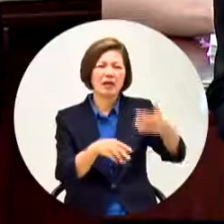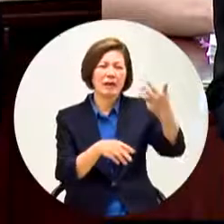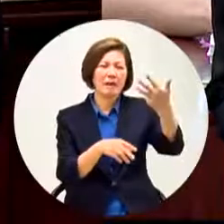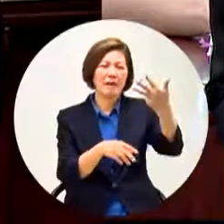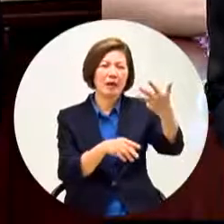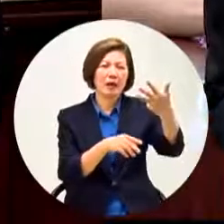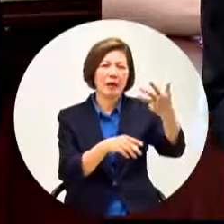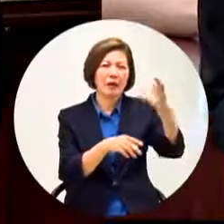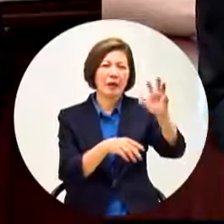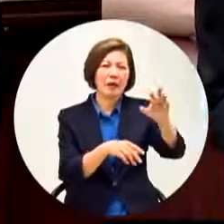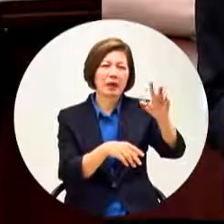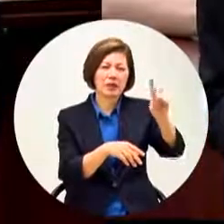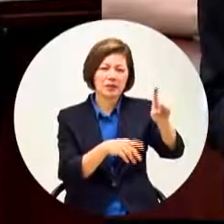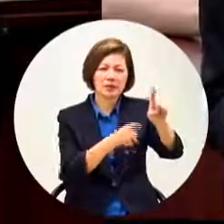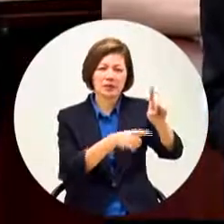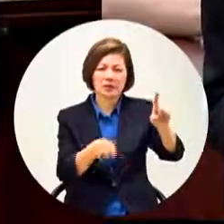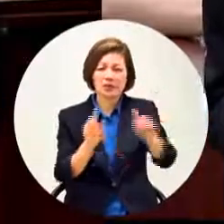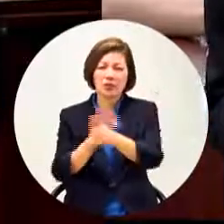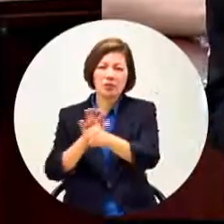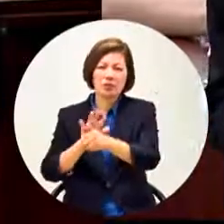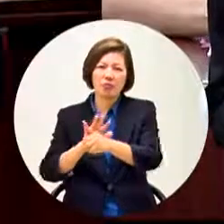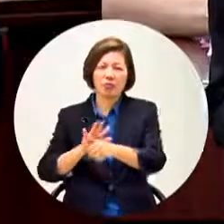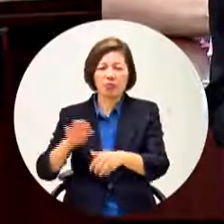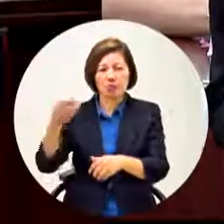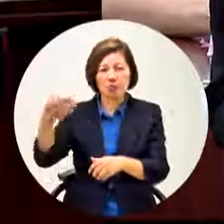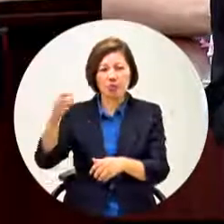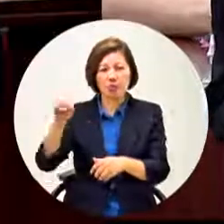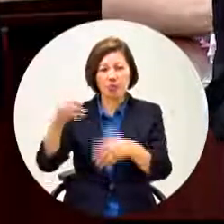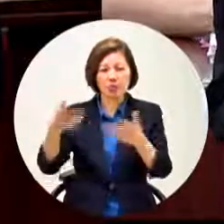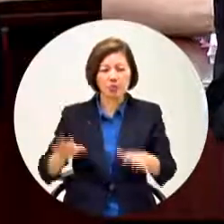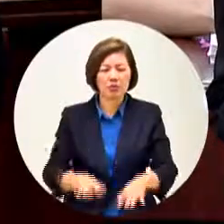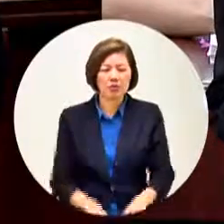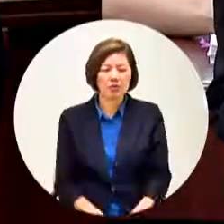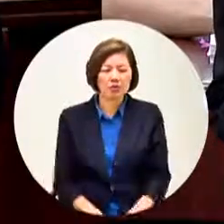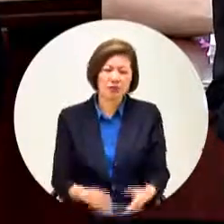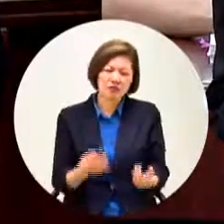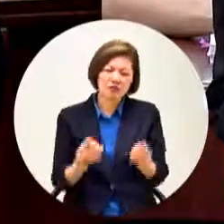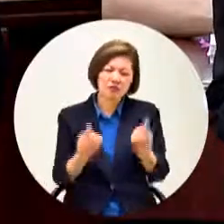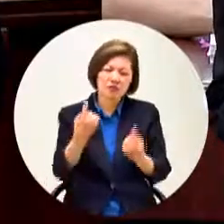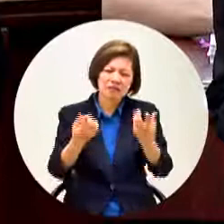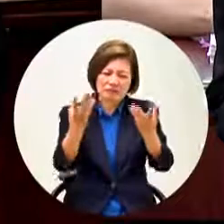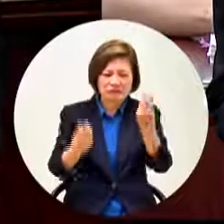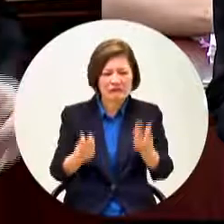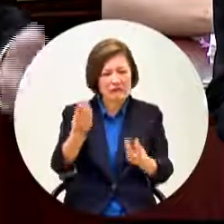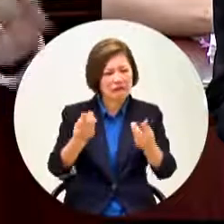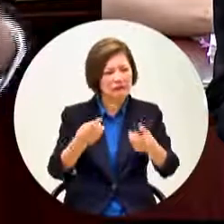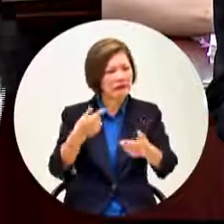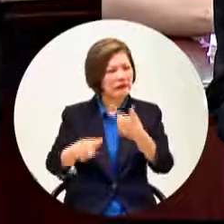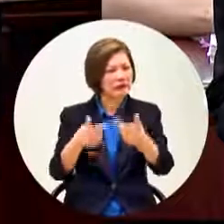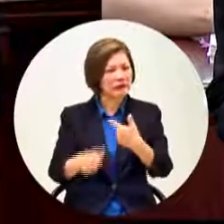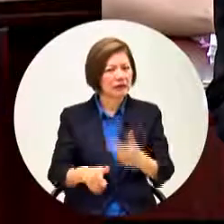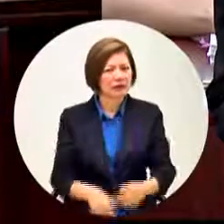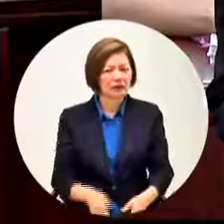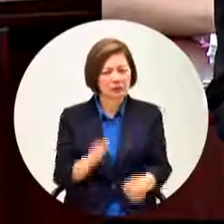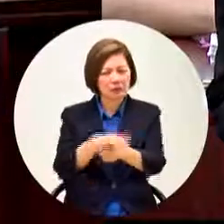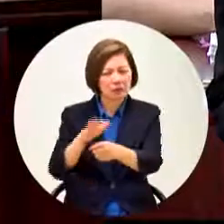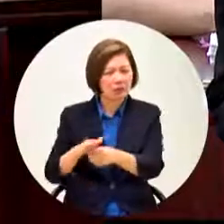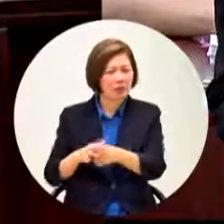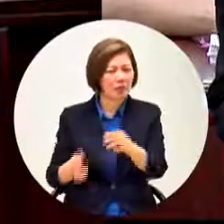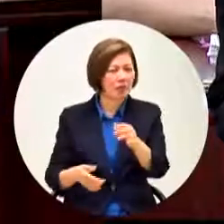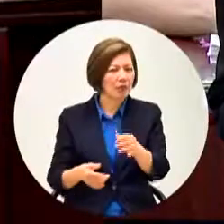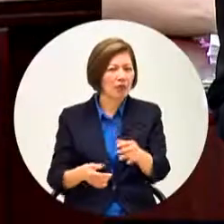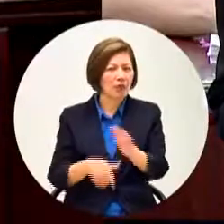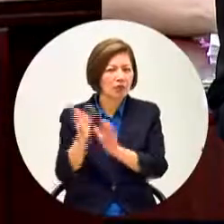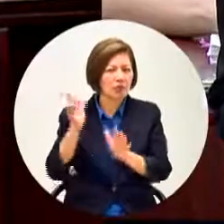个，分配开平均我啊服务千几个，安尼比例根本你都，你安那补你都补袂低，我是